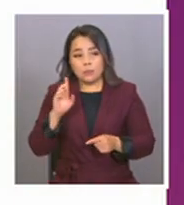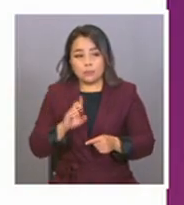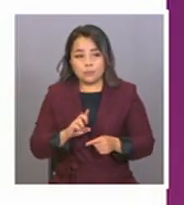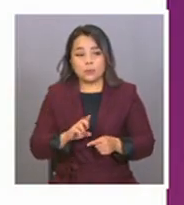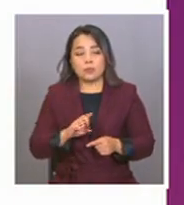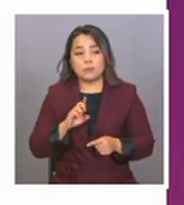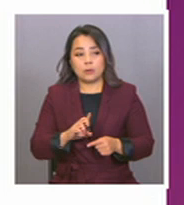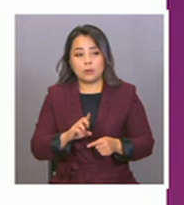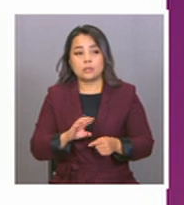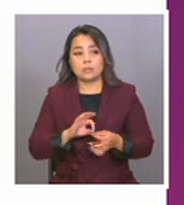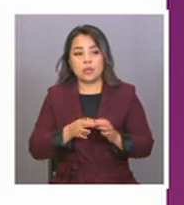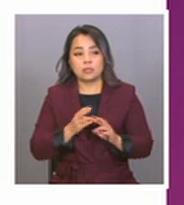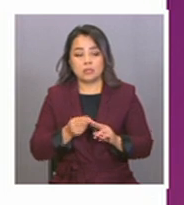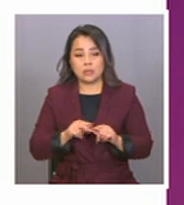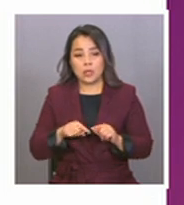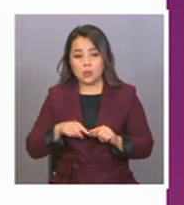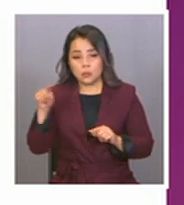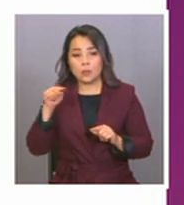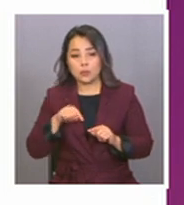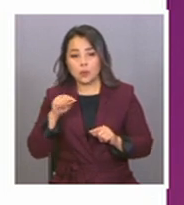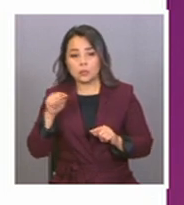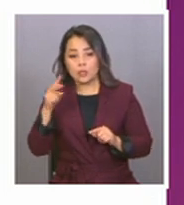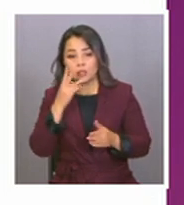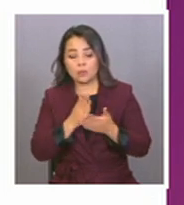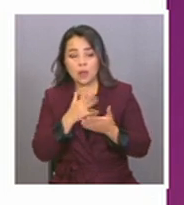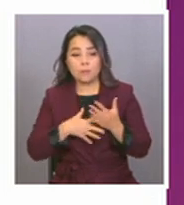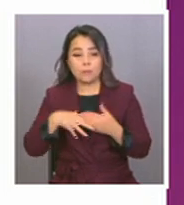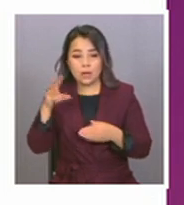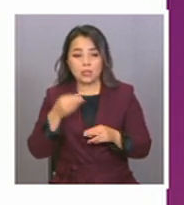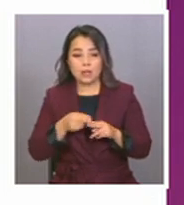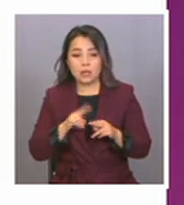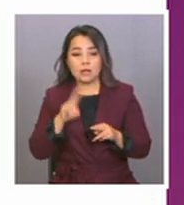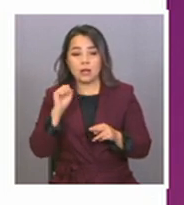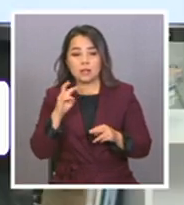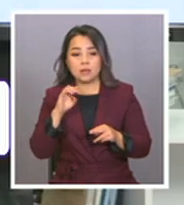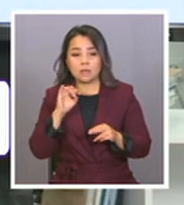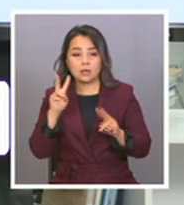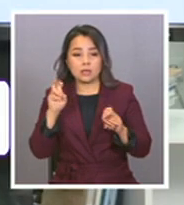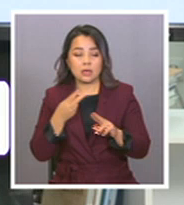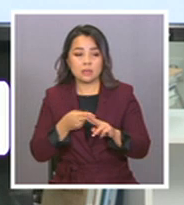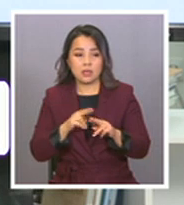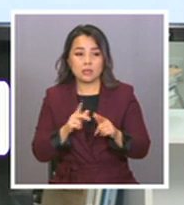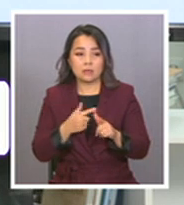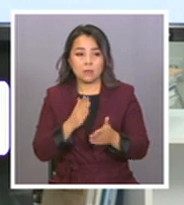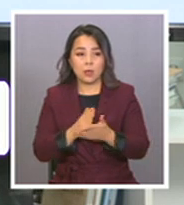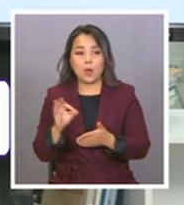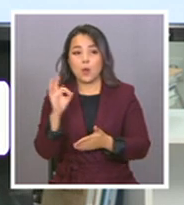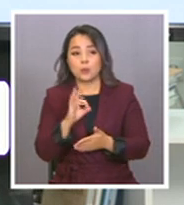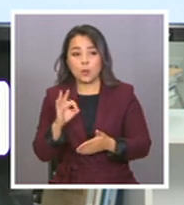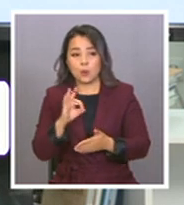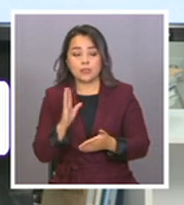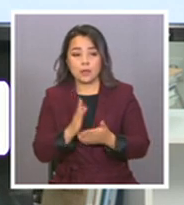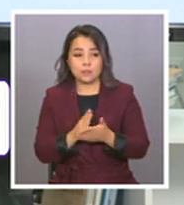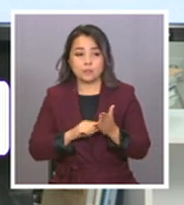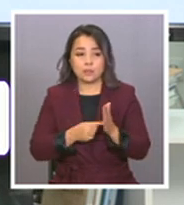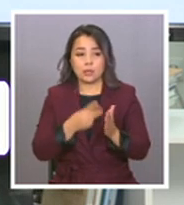Б векторы бір түзудің бойында жатыр. Бұлардың барлығы балалар коллинияр векторлар болып табылады. Нөлдік вектор балалар кез